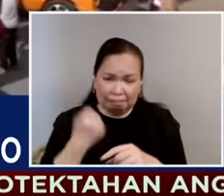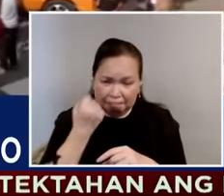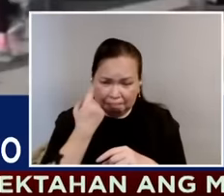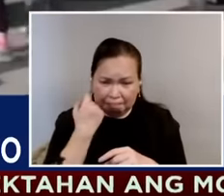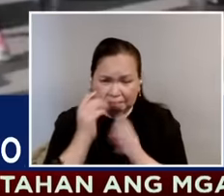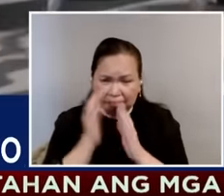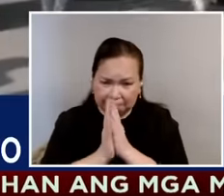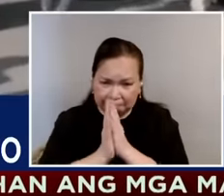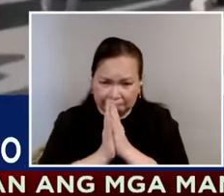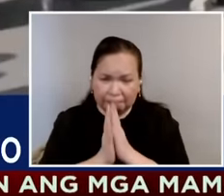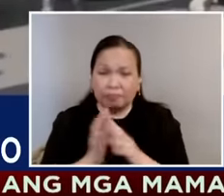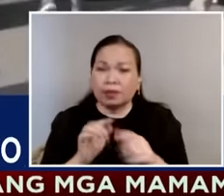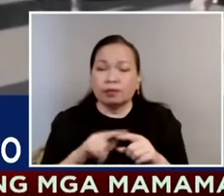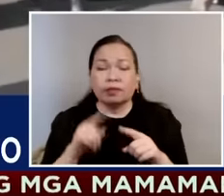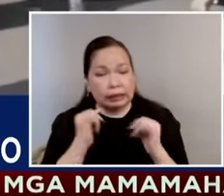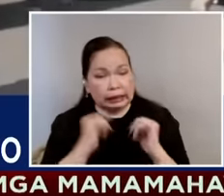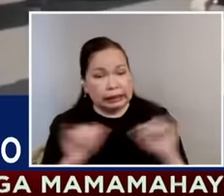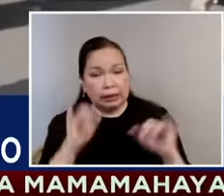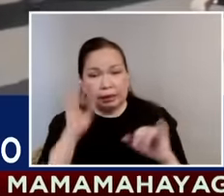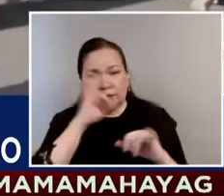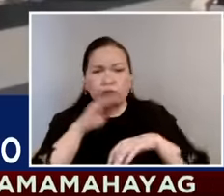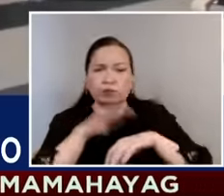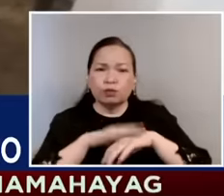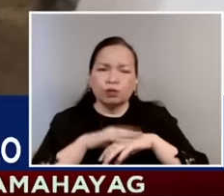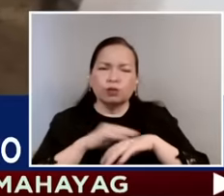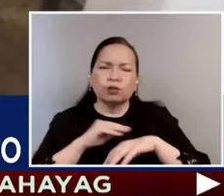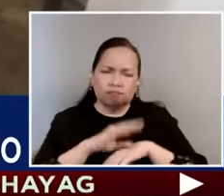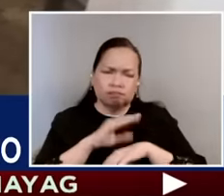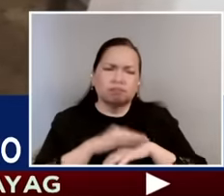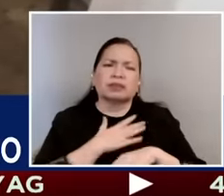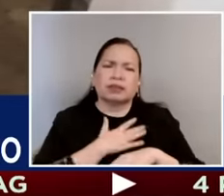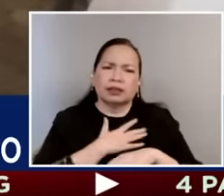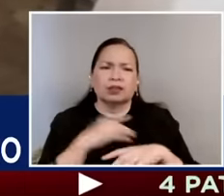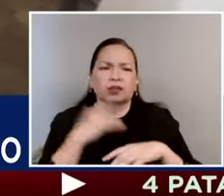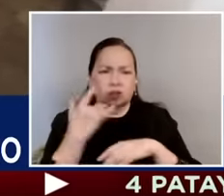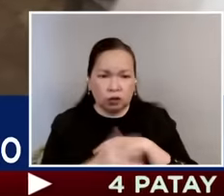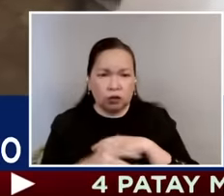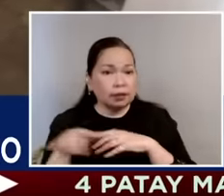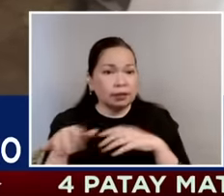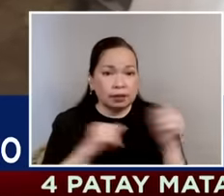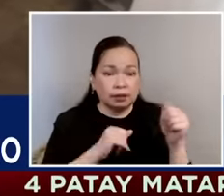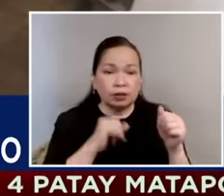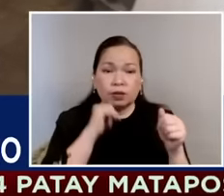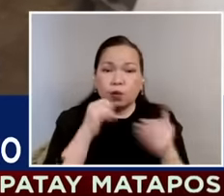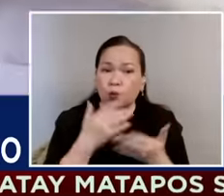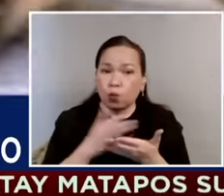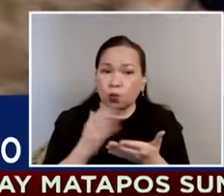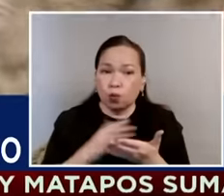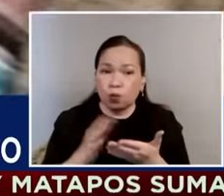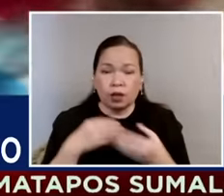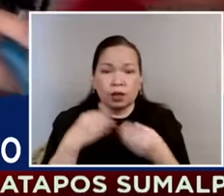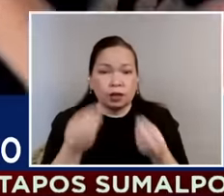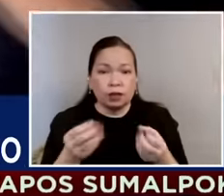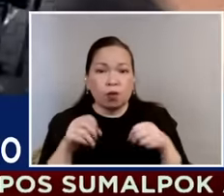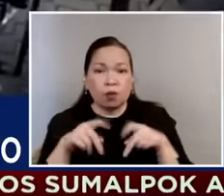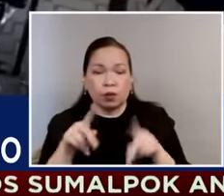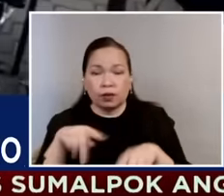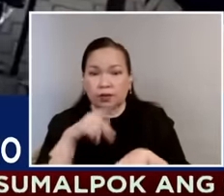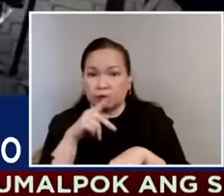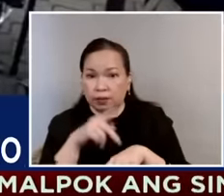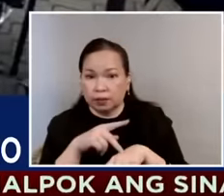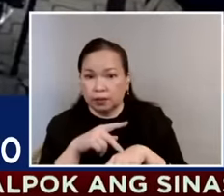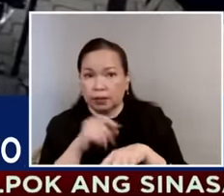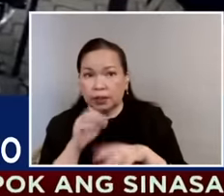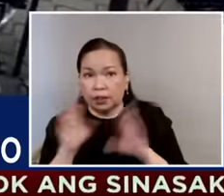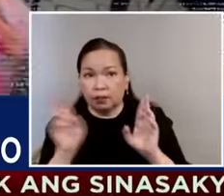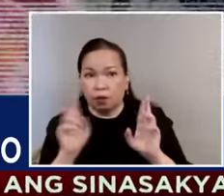pa rin ang mga Pilipino na mauna nang umalis para hindi masayang ang ibinigay na slot sa Pilipinas oras na magbukas